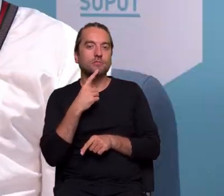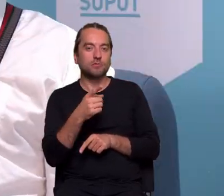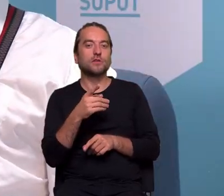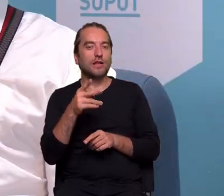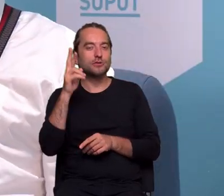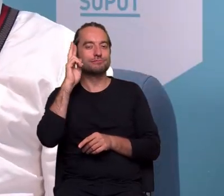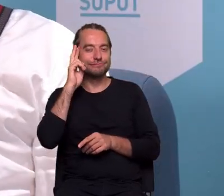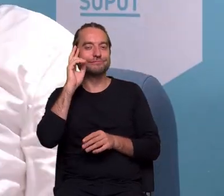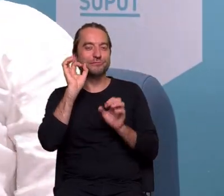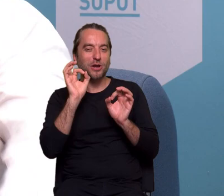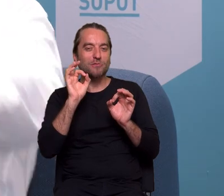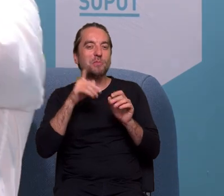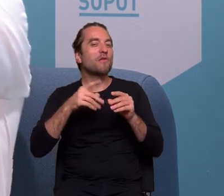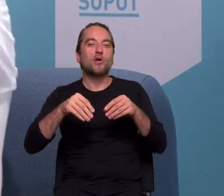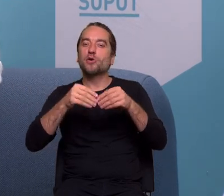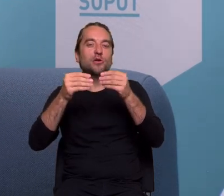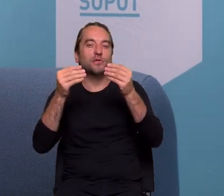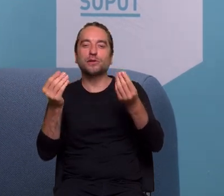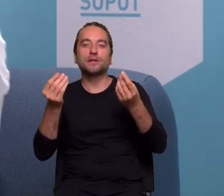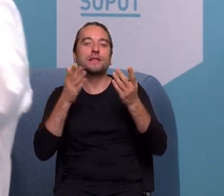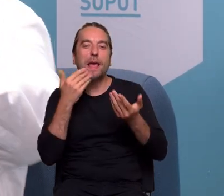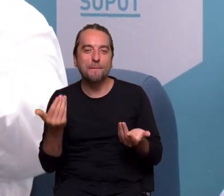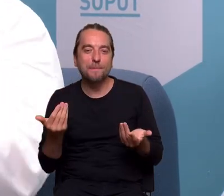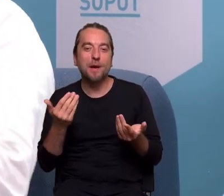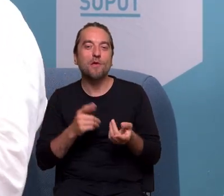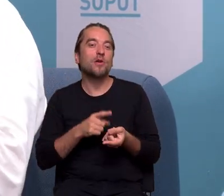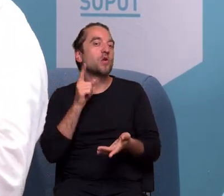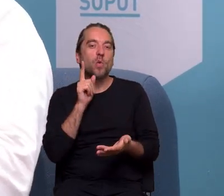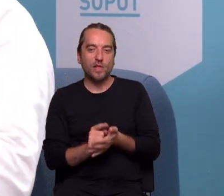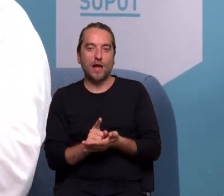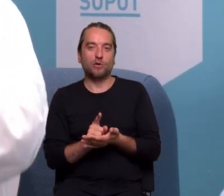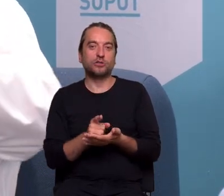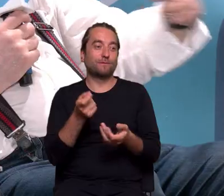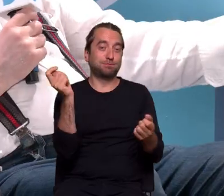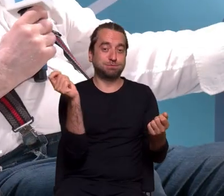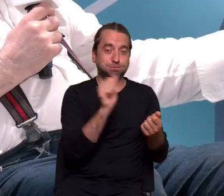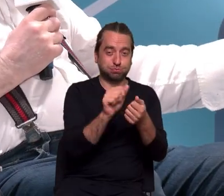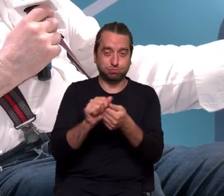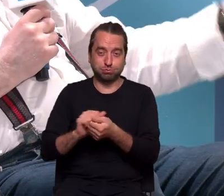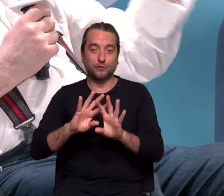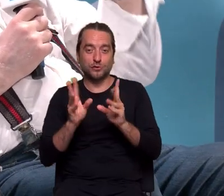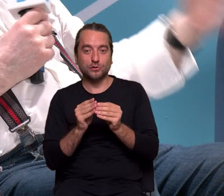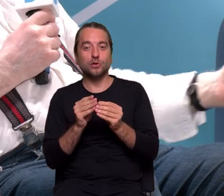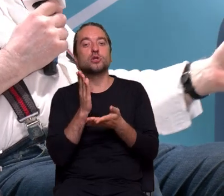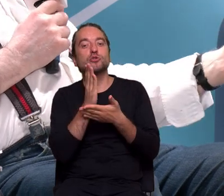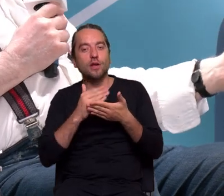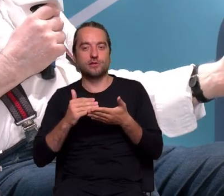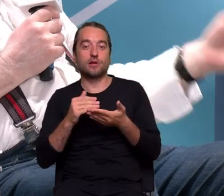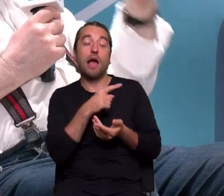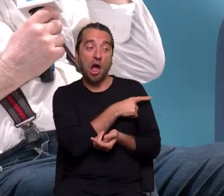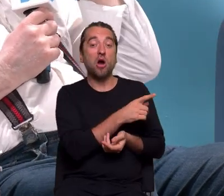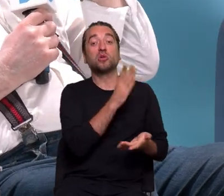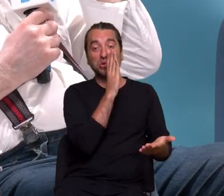rozwinięci. Nie zdążyliśmy. I się nie zdążyliśmy tego wszystkiego wykasować po prostu. A oni to zrobili